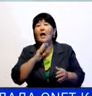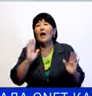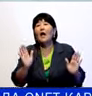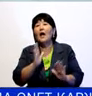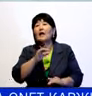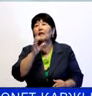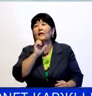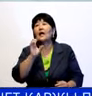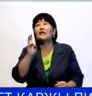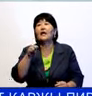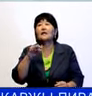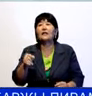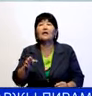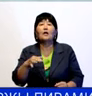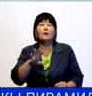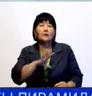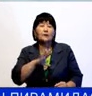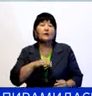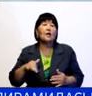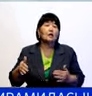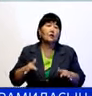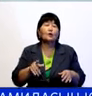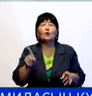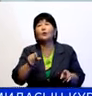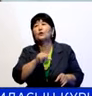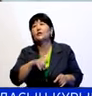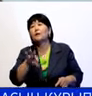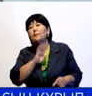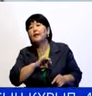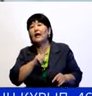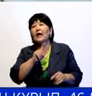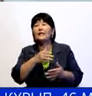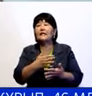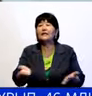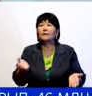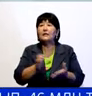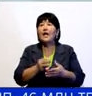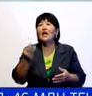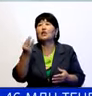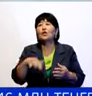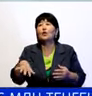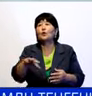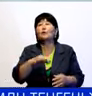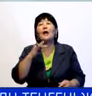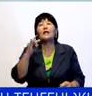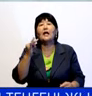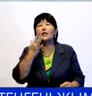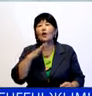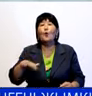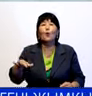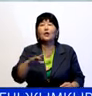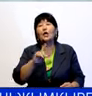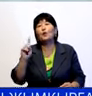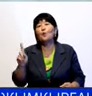осы Нартайдың да жүріп өткен жолы, өзінің пайдаланған заттарымен таныстық. Шиелі өңірдің тарихи өлкетану